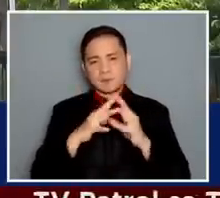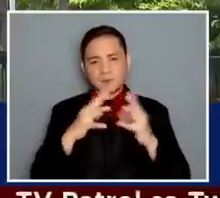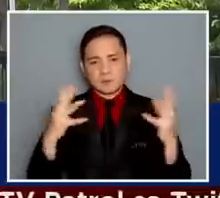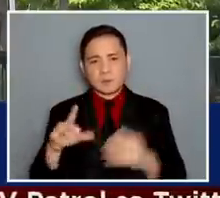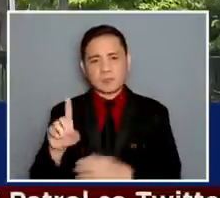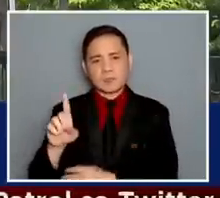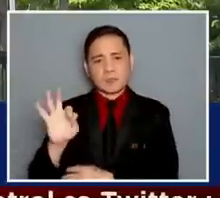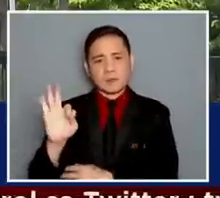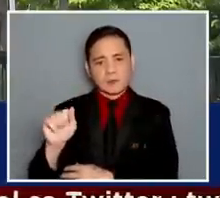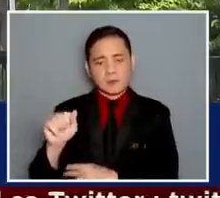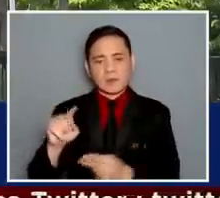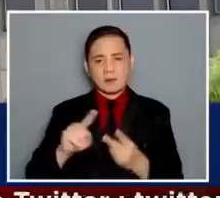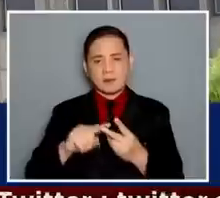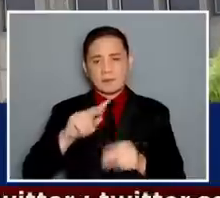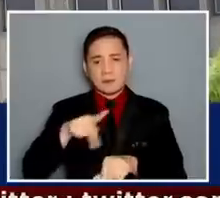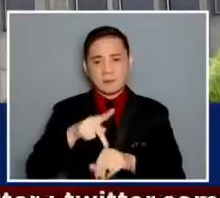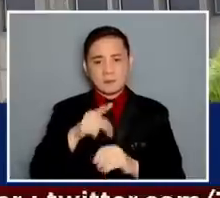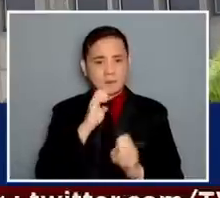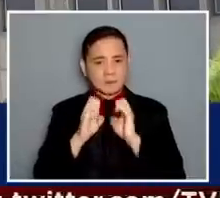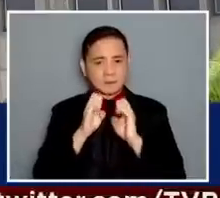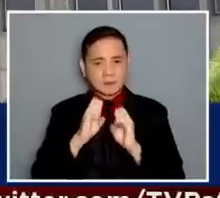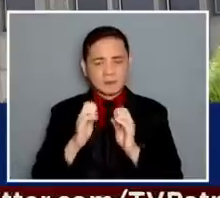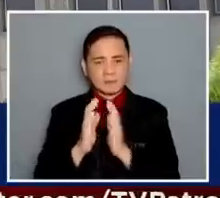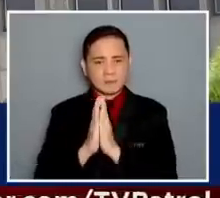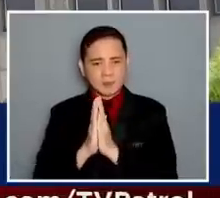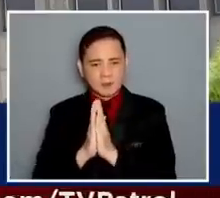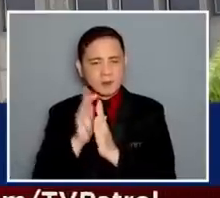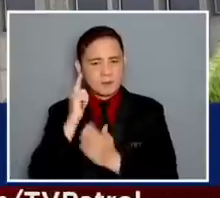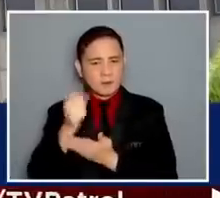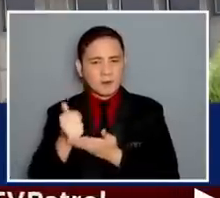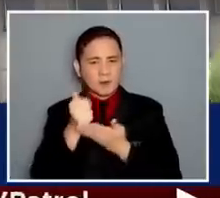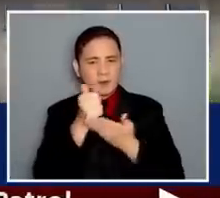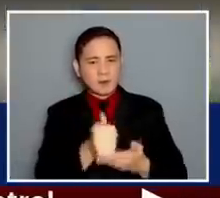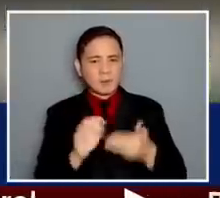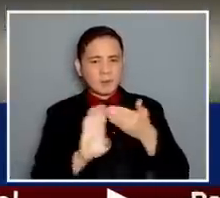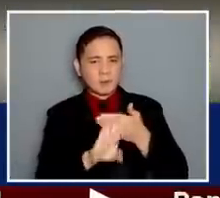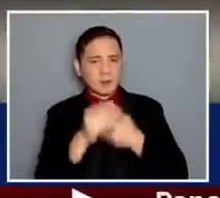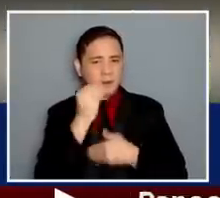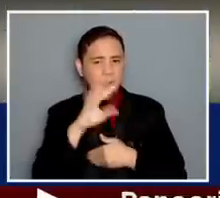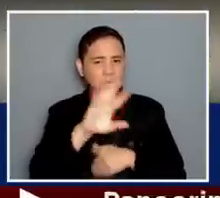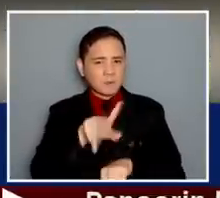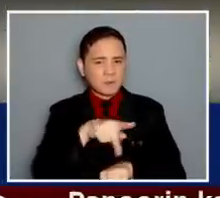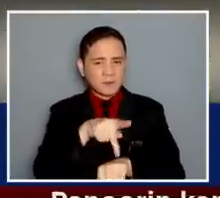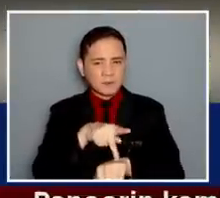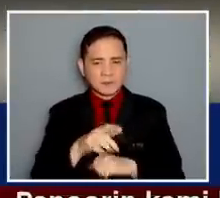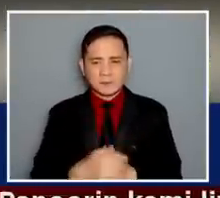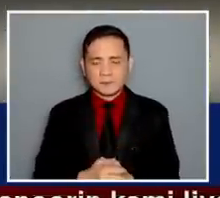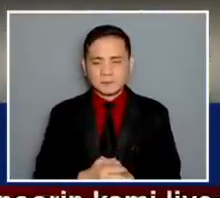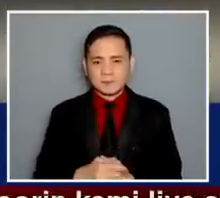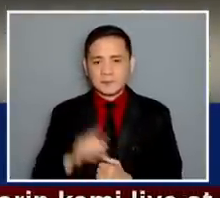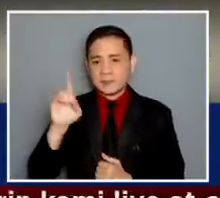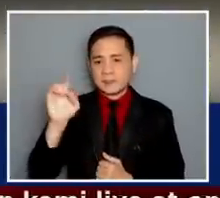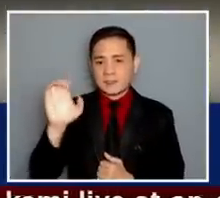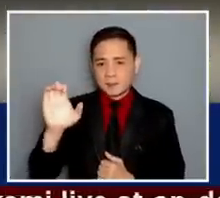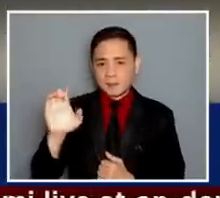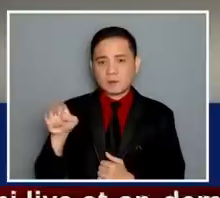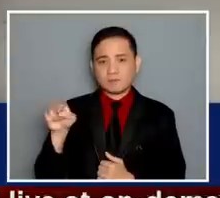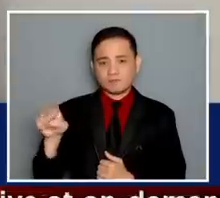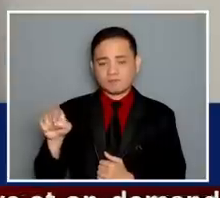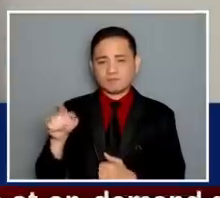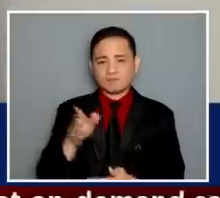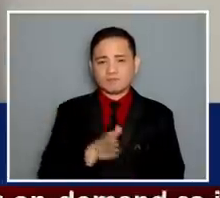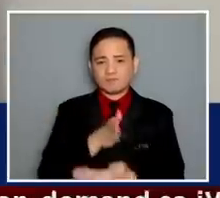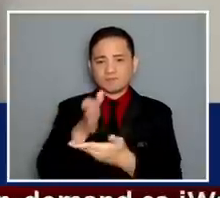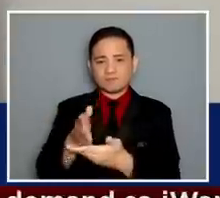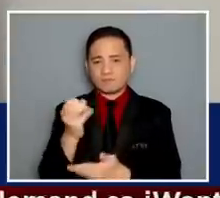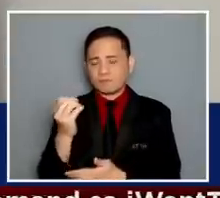at Philippine Embassy sa Myanmar para makauwi si Kiela ng Pilipinas. Disyembre nang magpuntang Bangkok, Thailand si Kiela